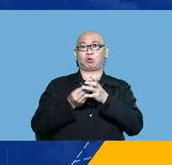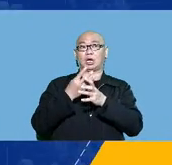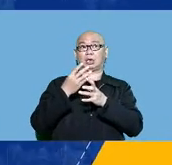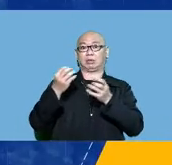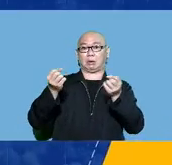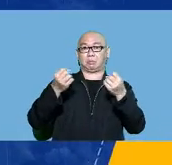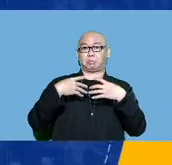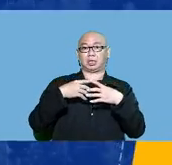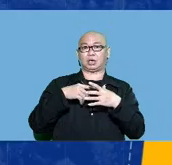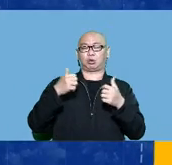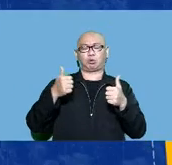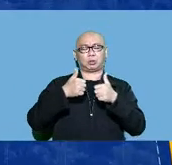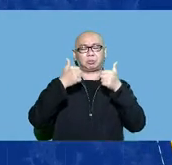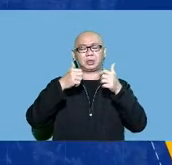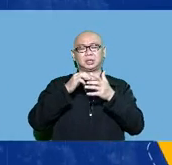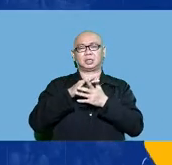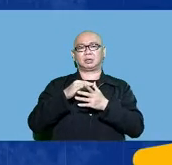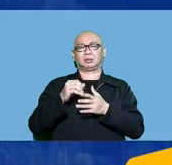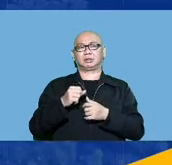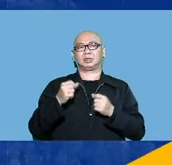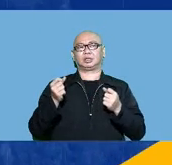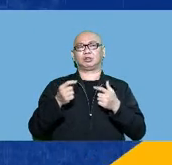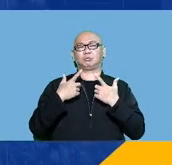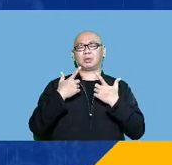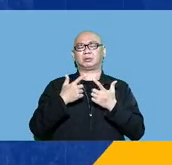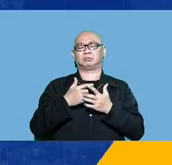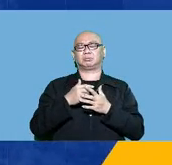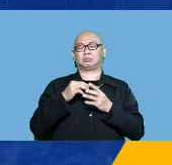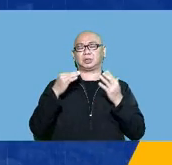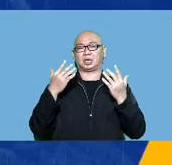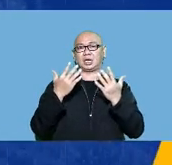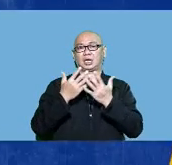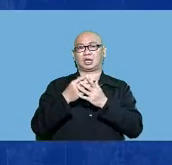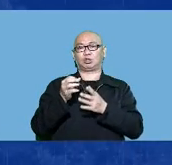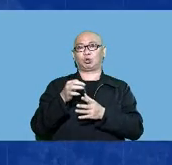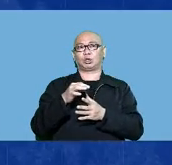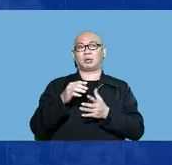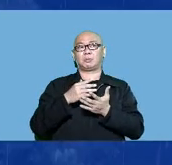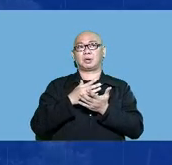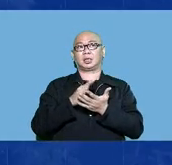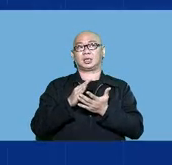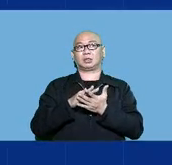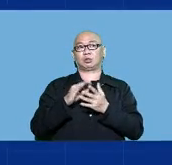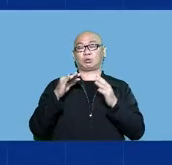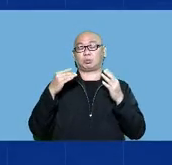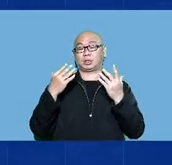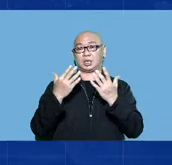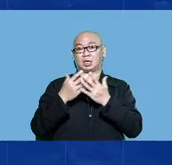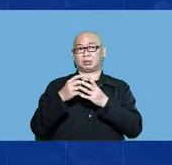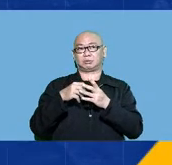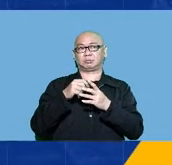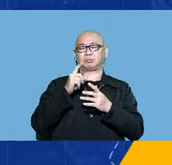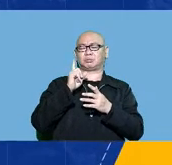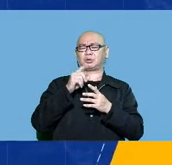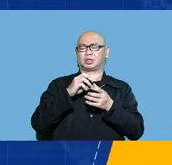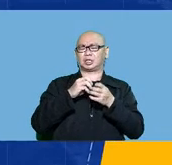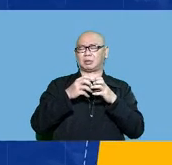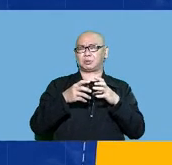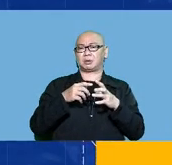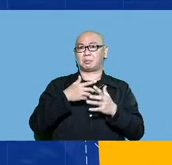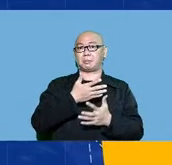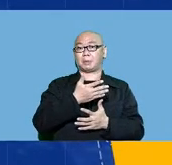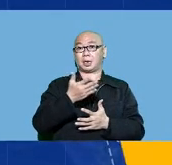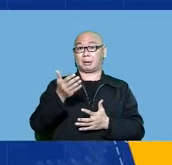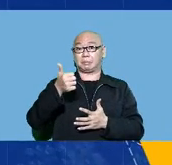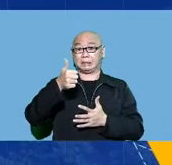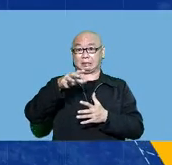dampak yang luar biasa terhadap kehidupan masyarakat perkotaan. Bagi kelompok masyarakat yang terdidik dan berketerampilan, mereka